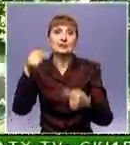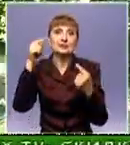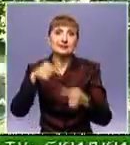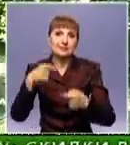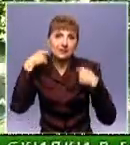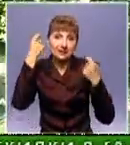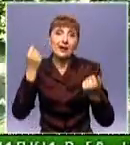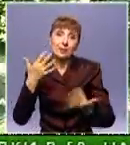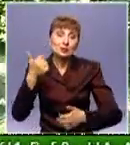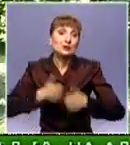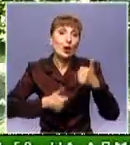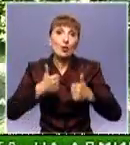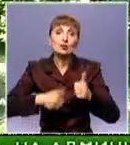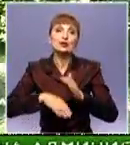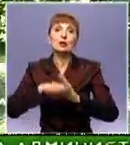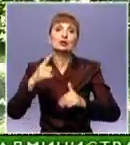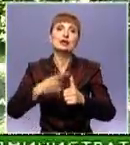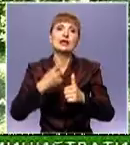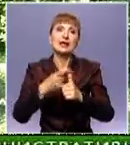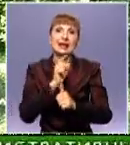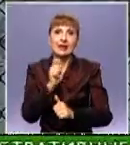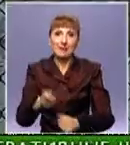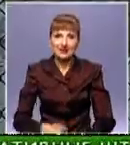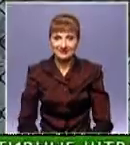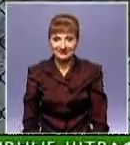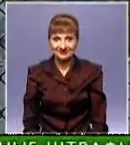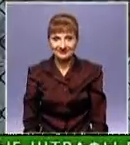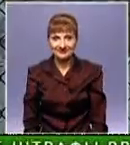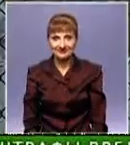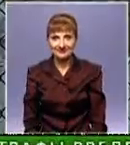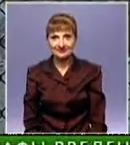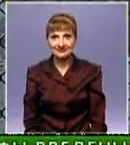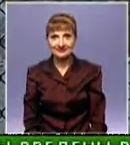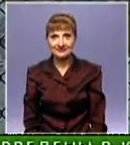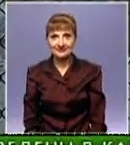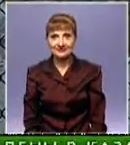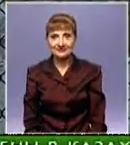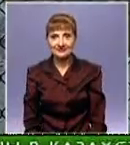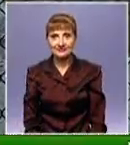возможно, конкурс на лучшее имя. Юлия Искевич, Рашидин Якупов, телеканал «Алматы».